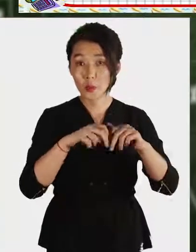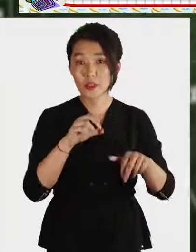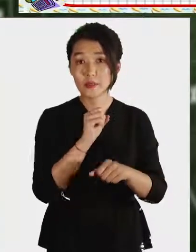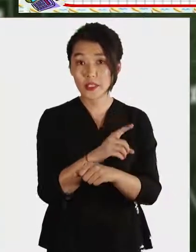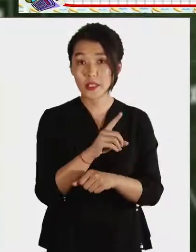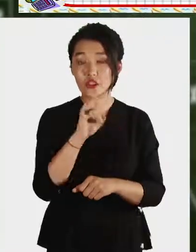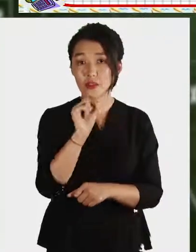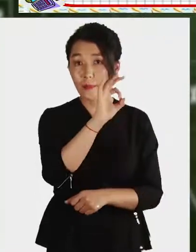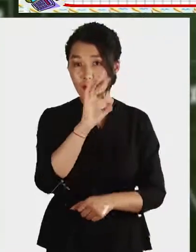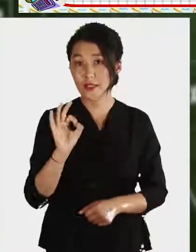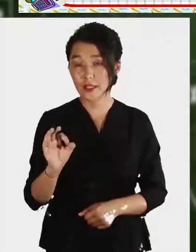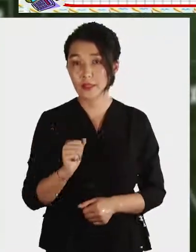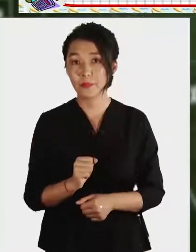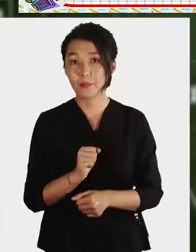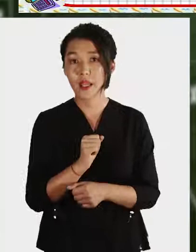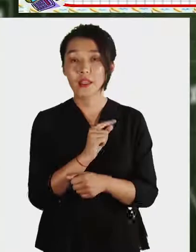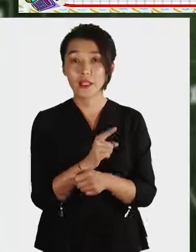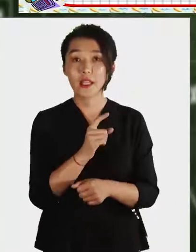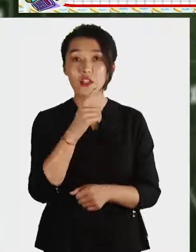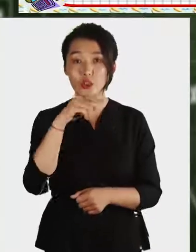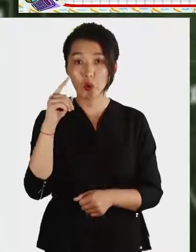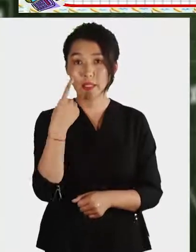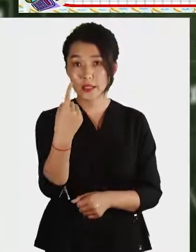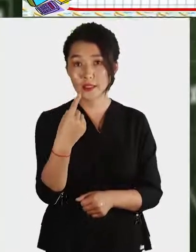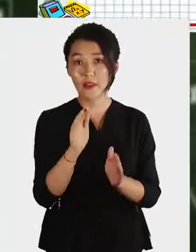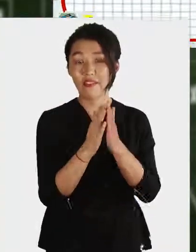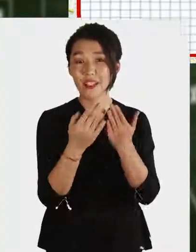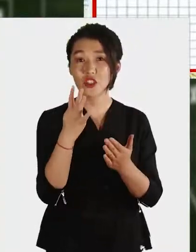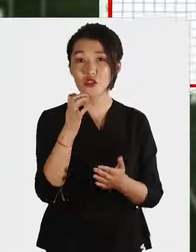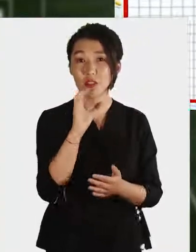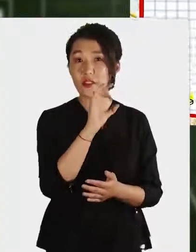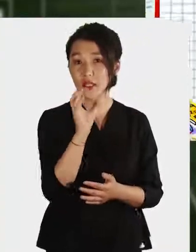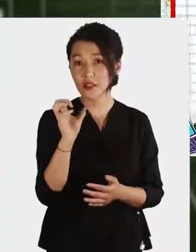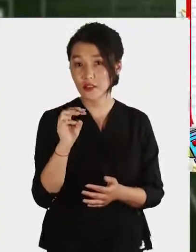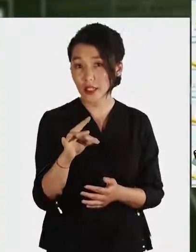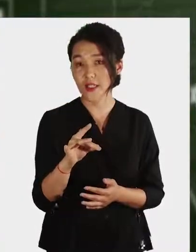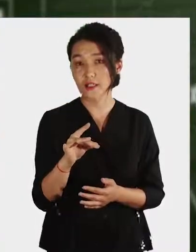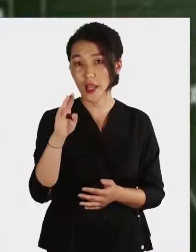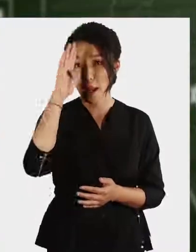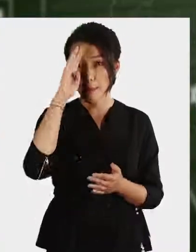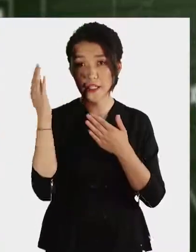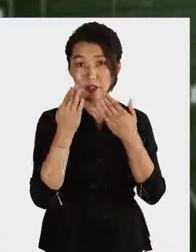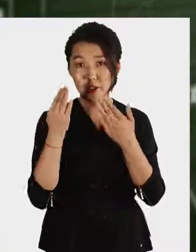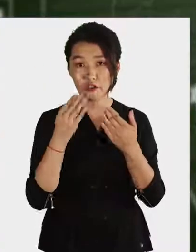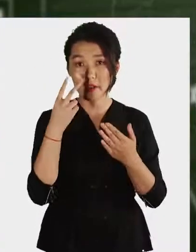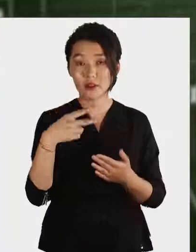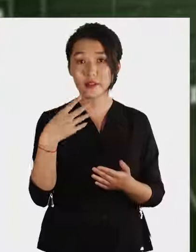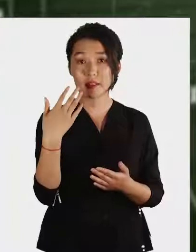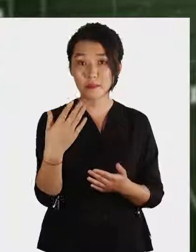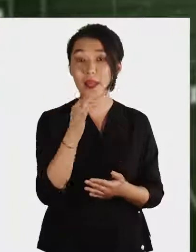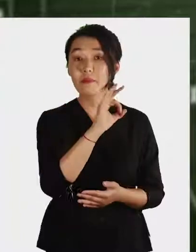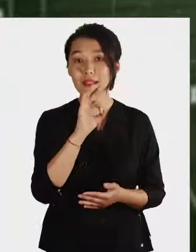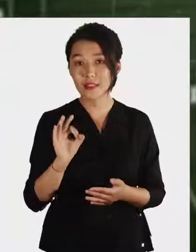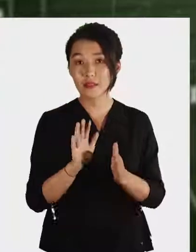на проценты. Задача номер один. В книге 400 страниц. Мальчик прочитал